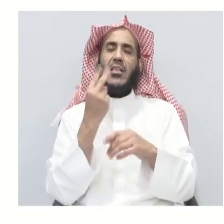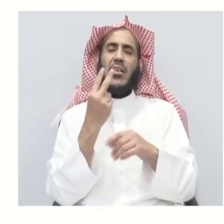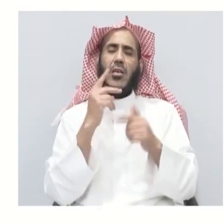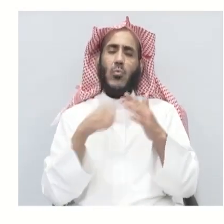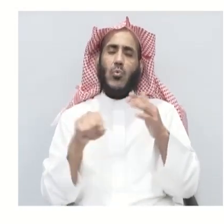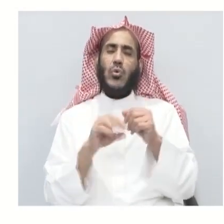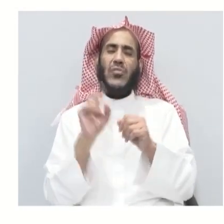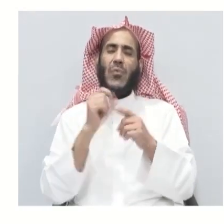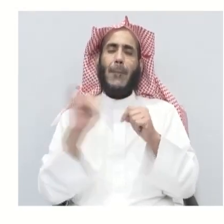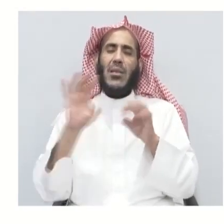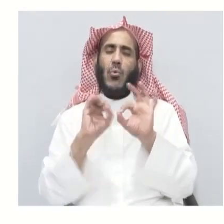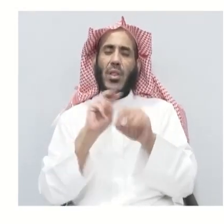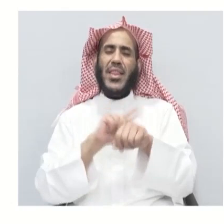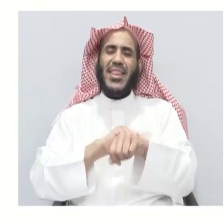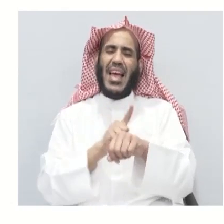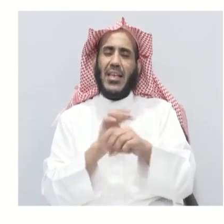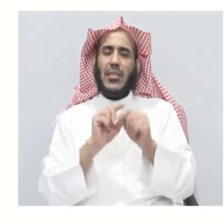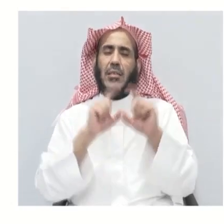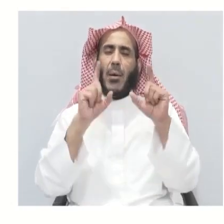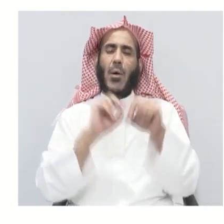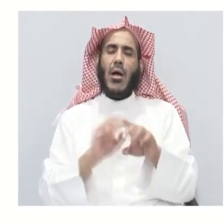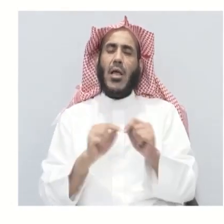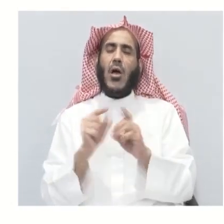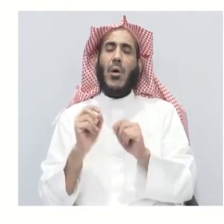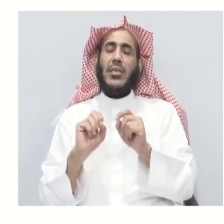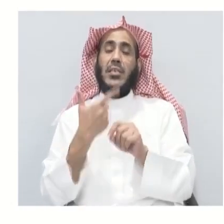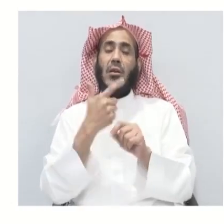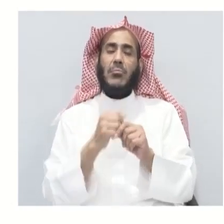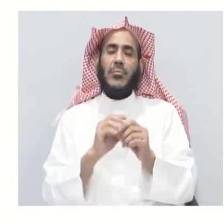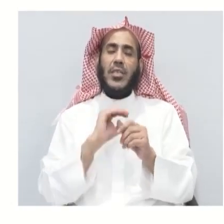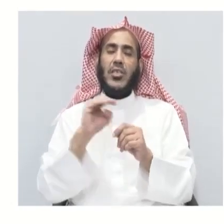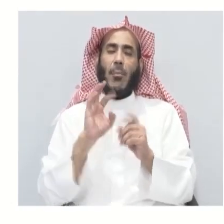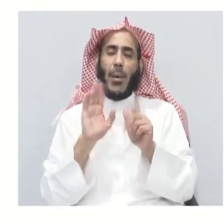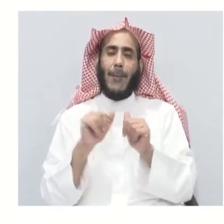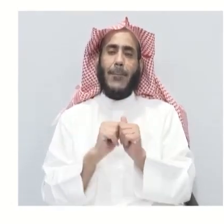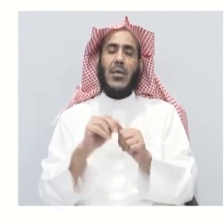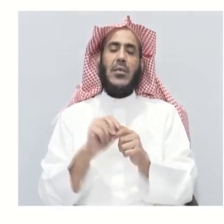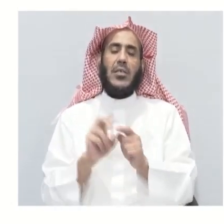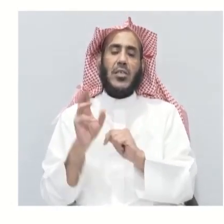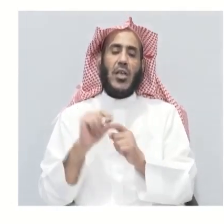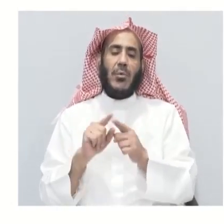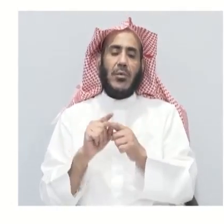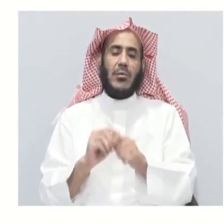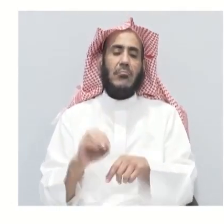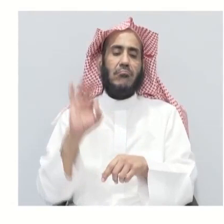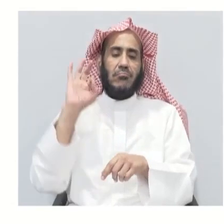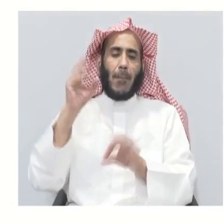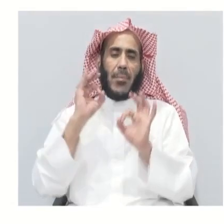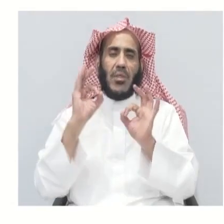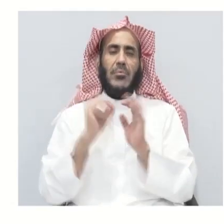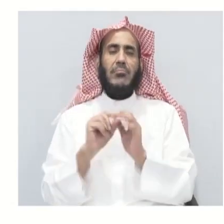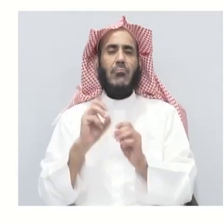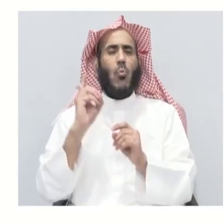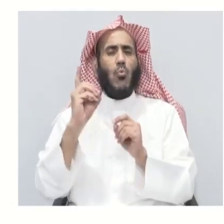متر لكل ثانيه تربيع اذا هذا هو عباره عن التسارع اذا الاجاب هي دي فبالتالي ضع الاجابه لديك دي